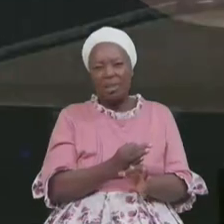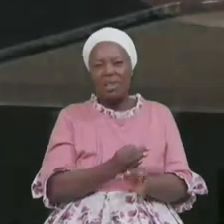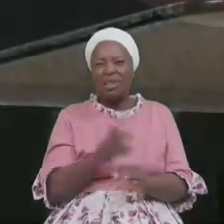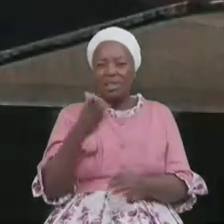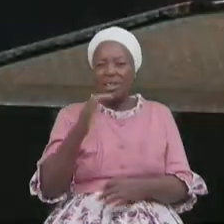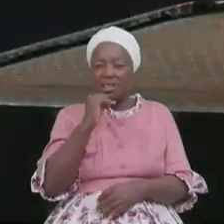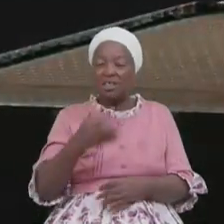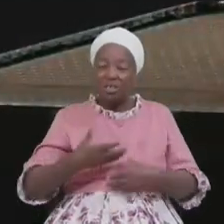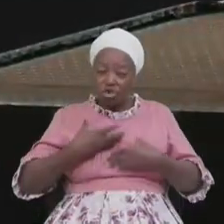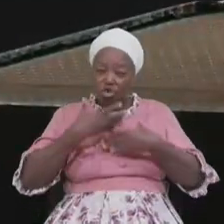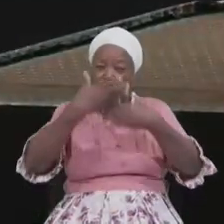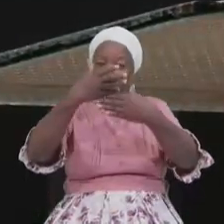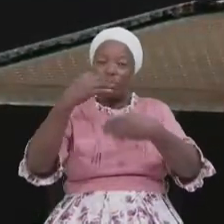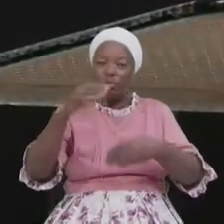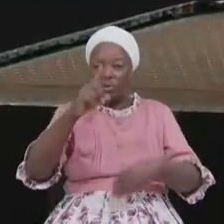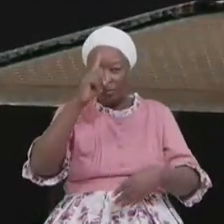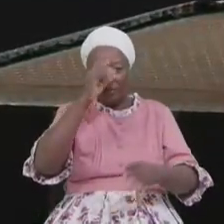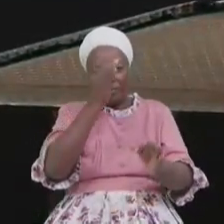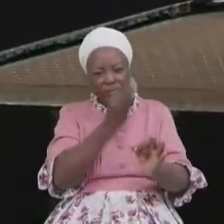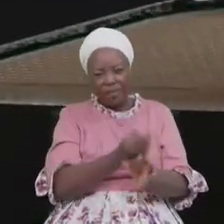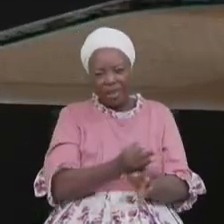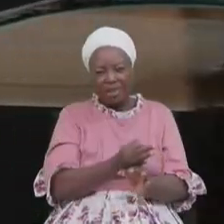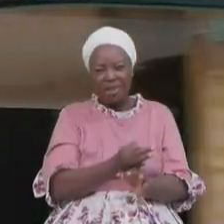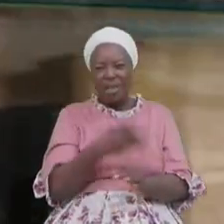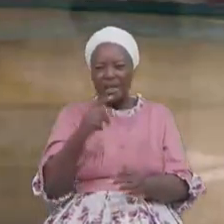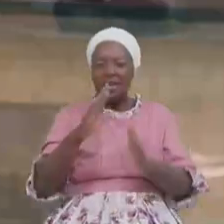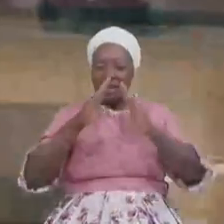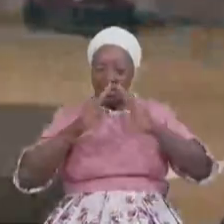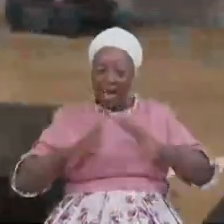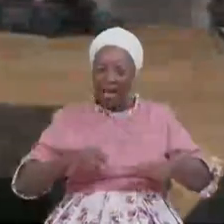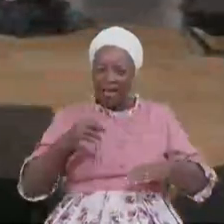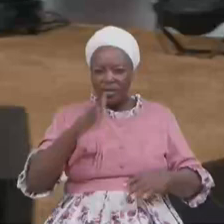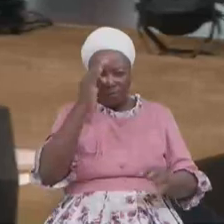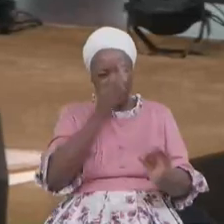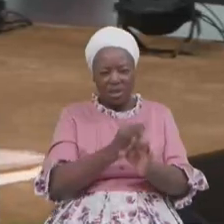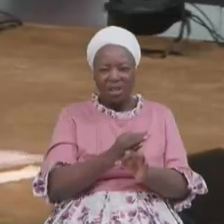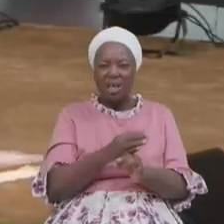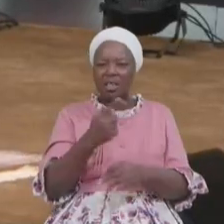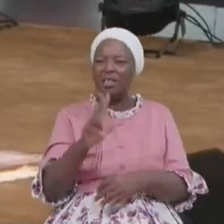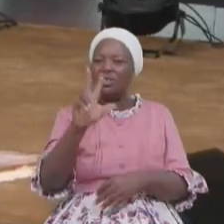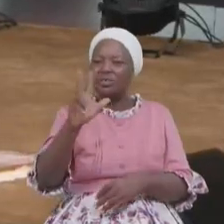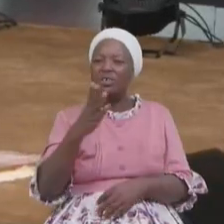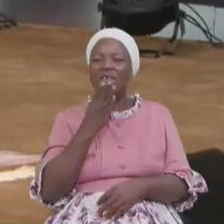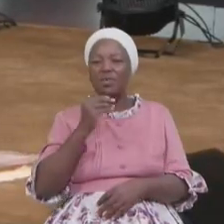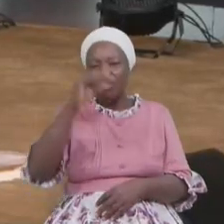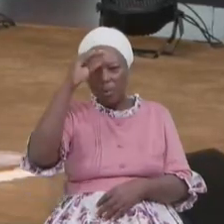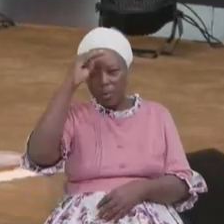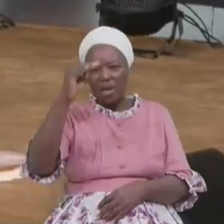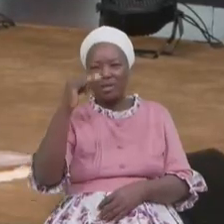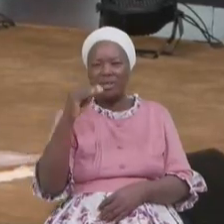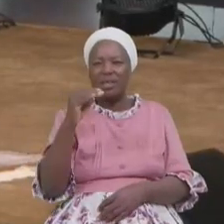foi. Le silence de la foi. Shadrach, Meshach et Abednego. On